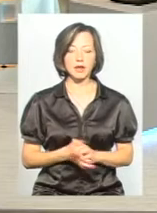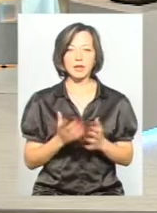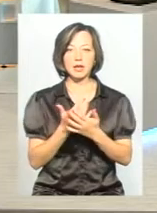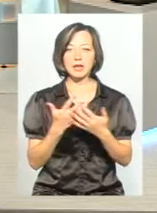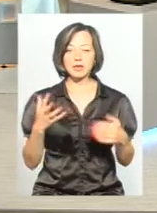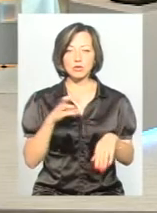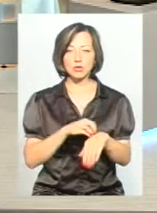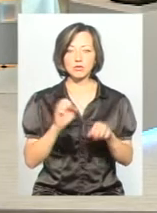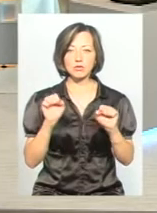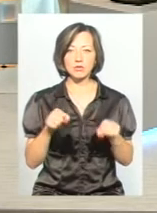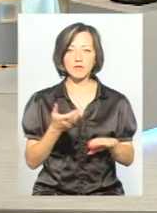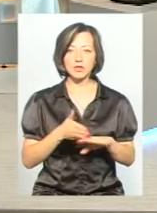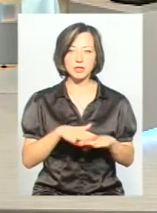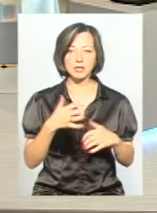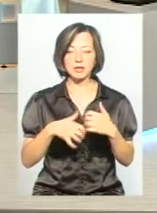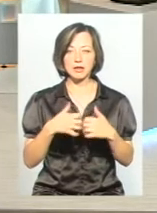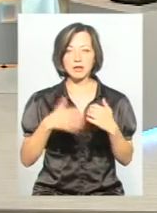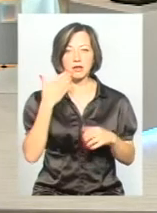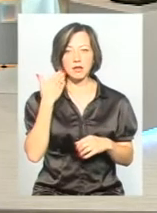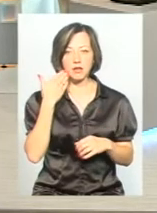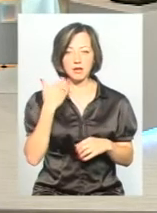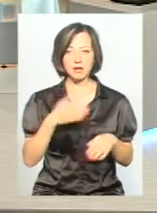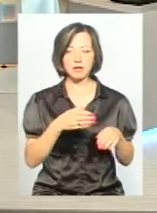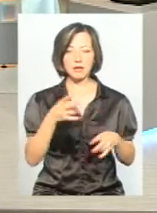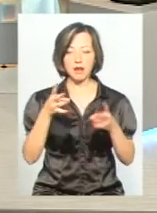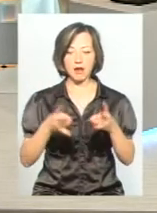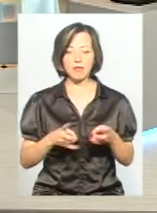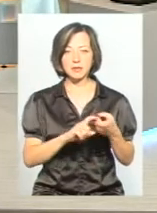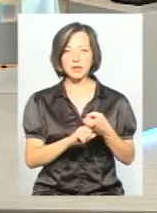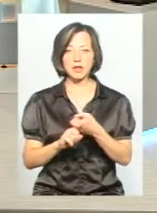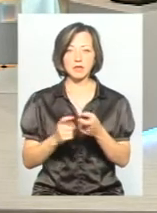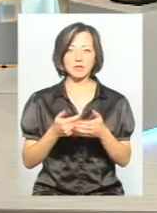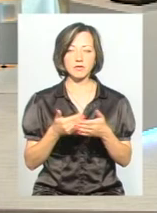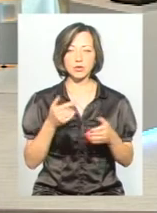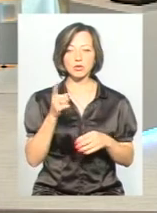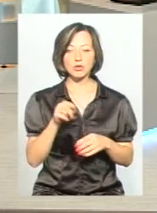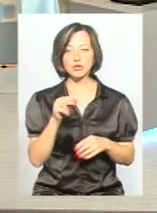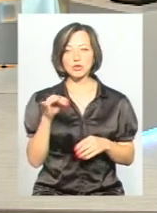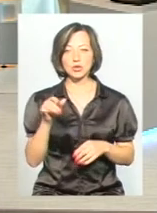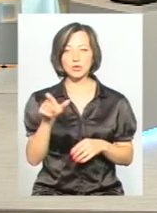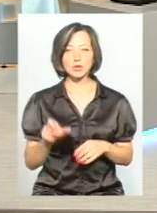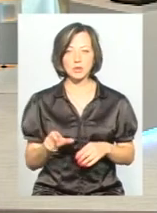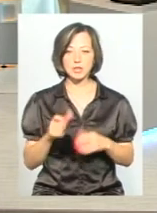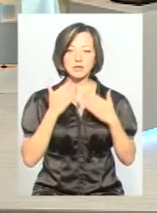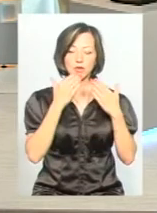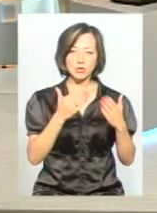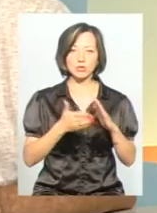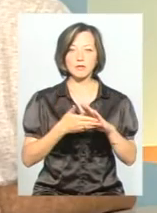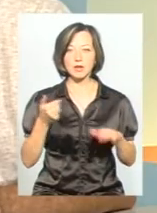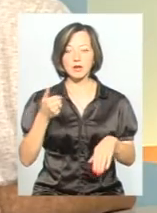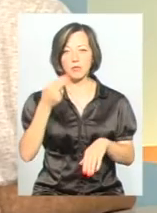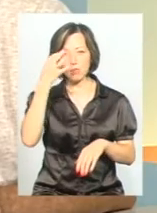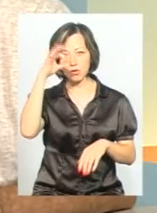тобто це може бути як важкі, як середні, так і легкі травми. Угу. І це залежить все ж таки від того, чи людина звернулася, чи викликала